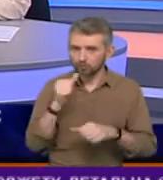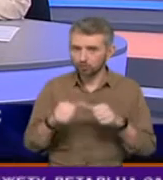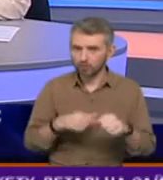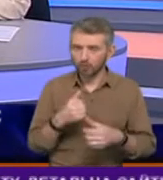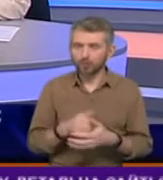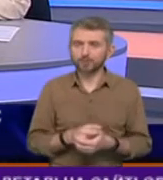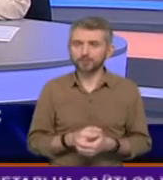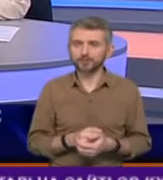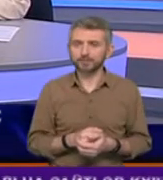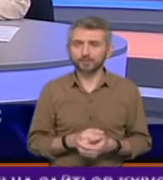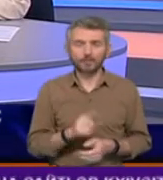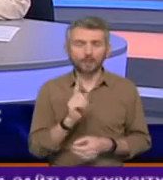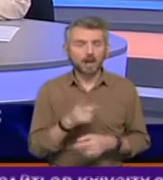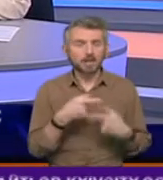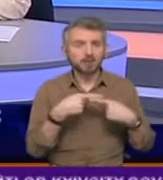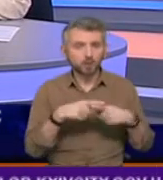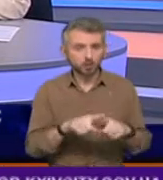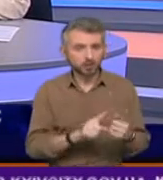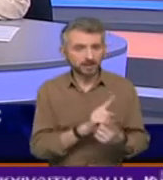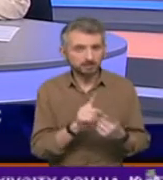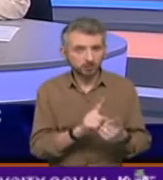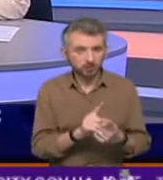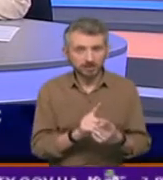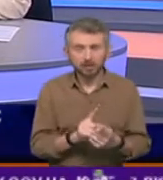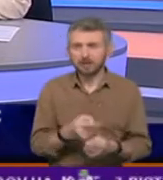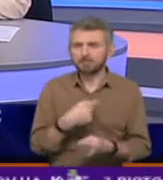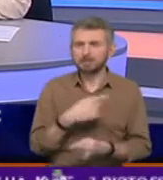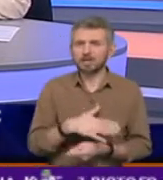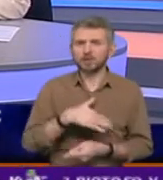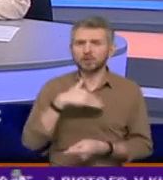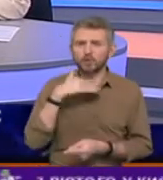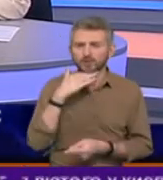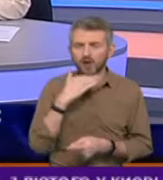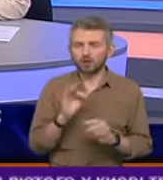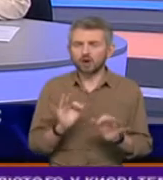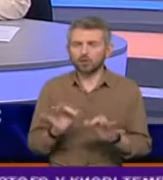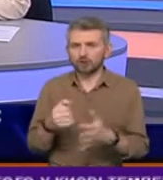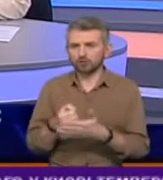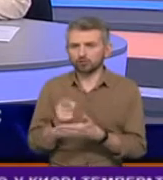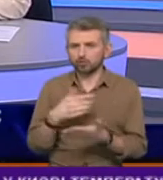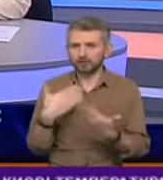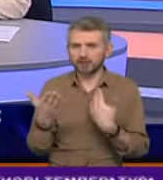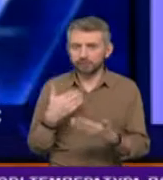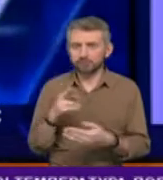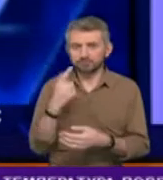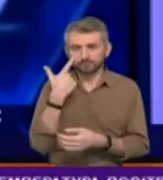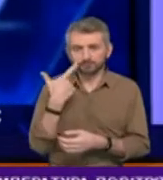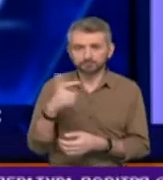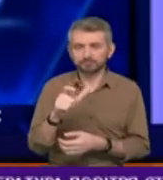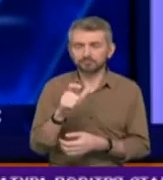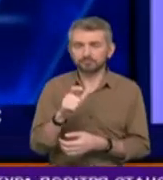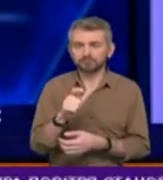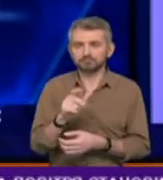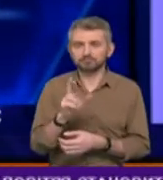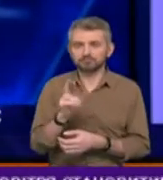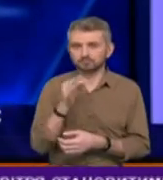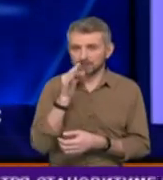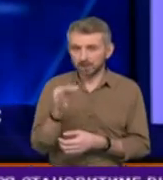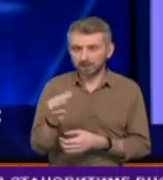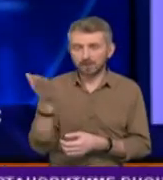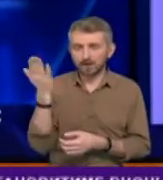галочку в тому чи іншому вікні, вони однакові. Це абсолютно ідентичні. Це у нас паперові всі тести, тобто вони все виконують в паперовій формі, і це